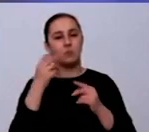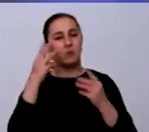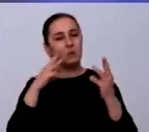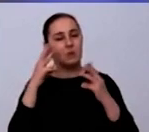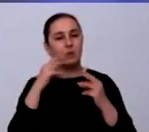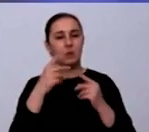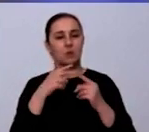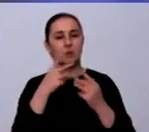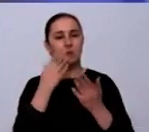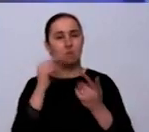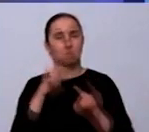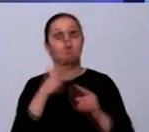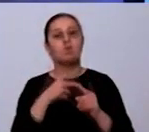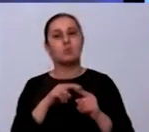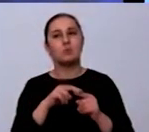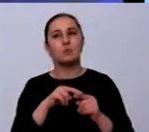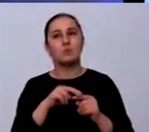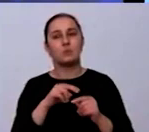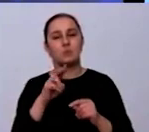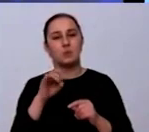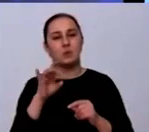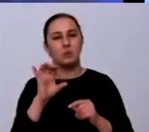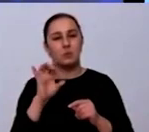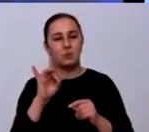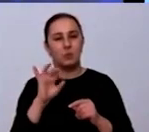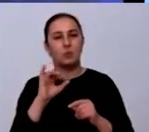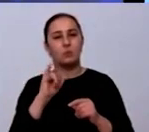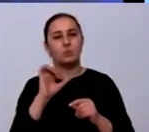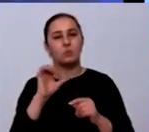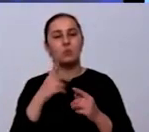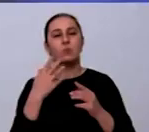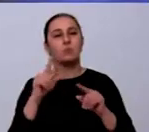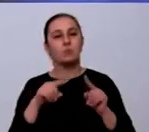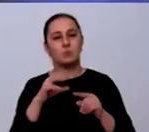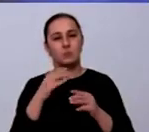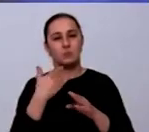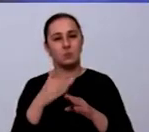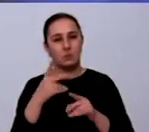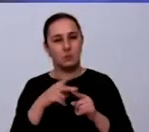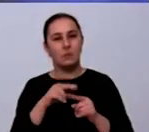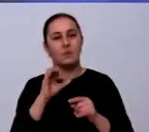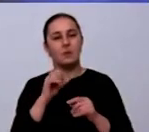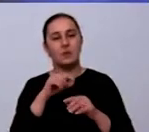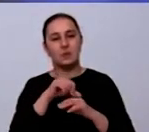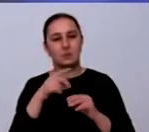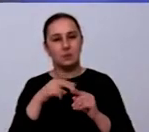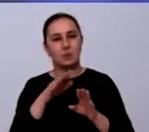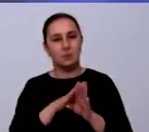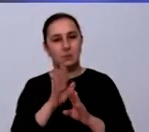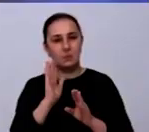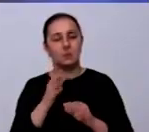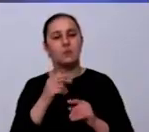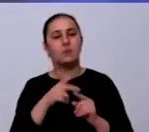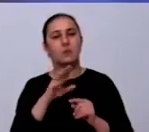bo'lgan asarlar yaratishimiz mumkin ekan. Peru uskunasi bizda biron bir sohani ajratib olish, ya'ni kesib olish amalini